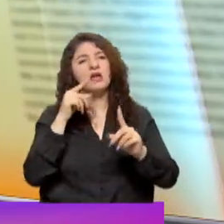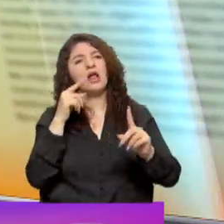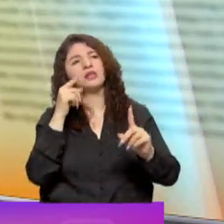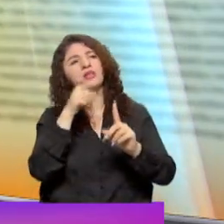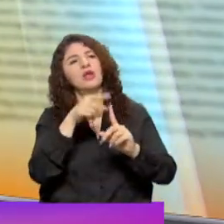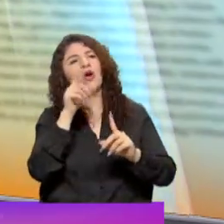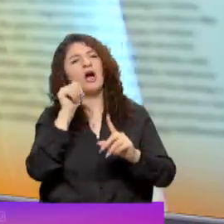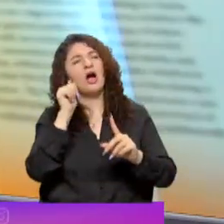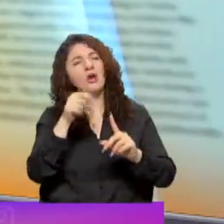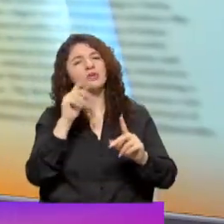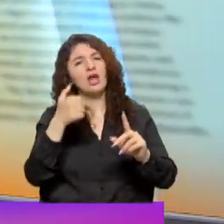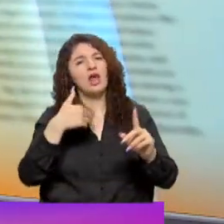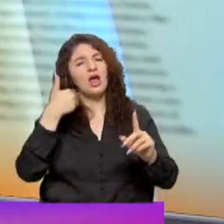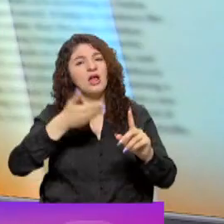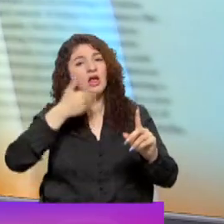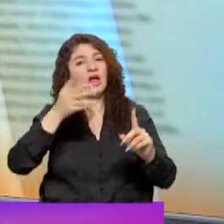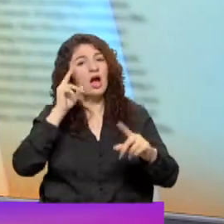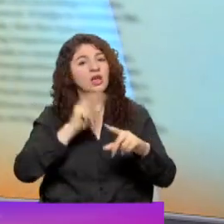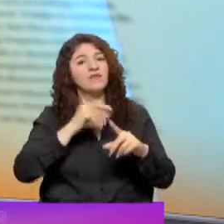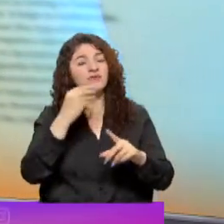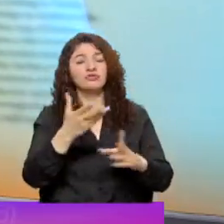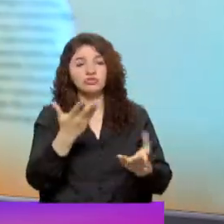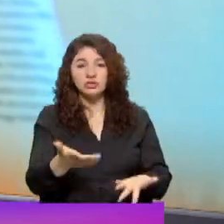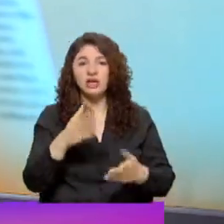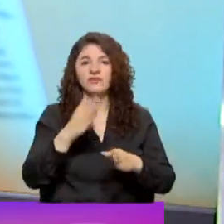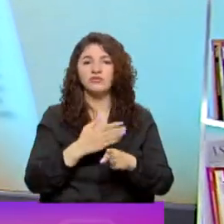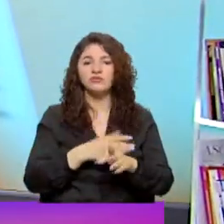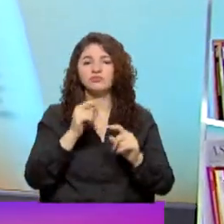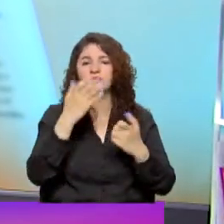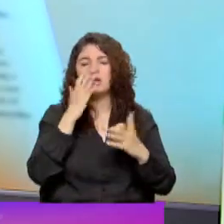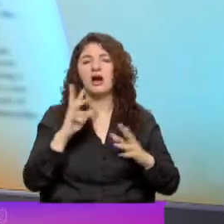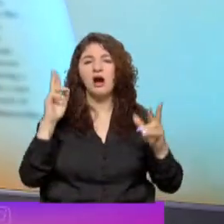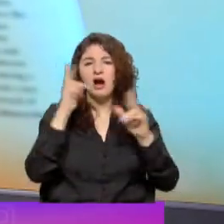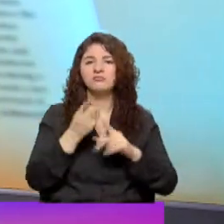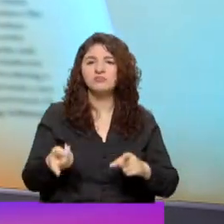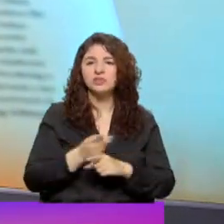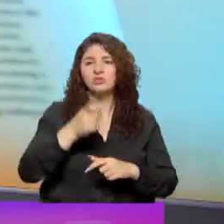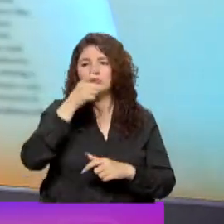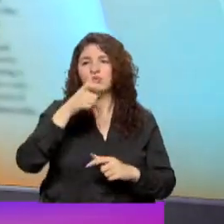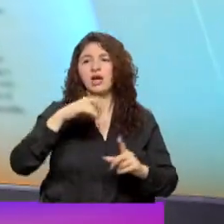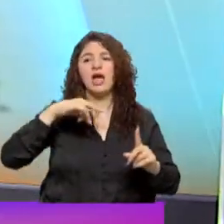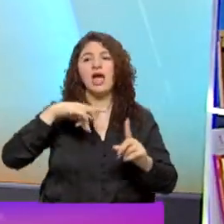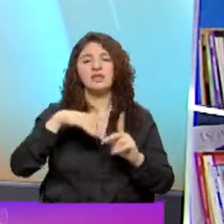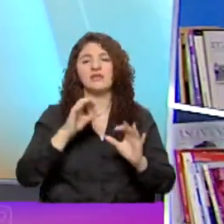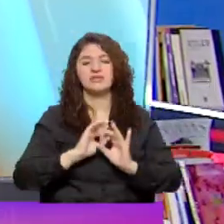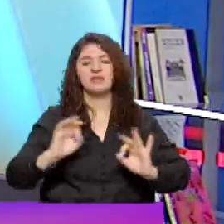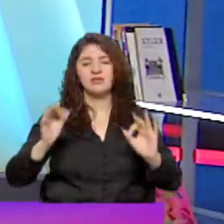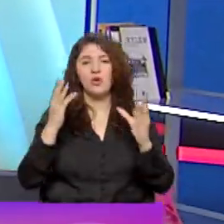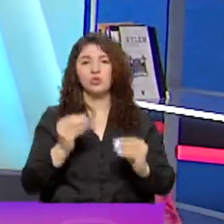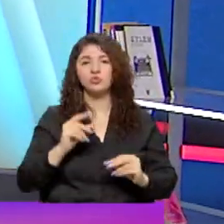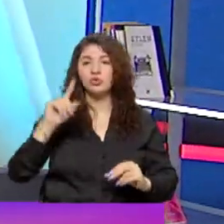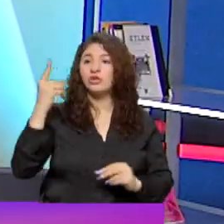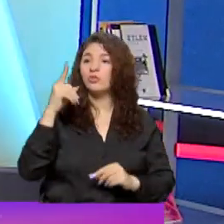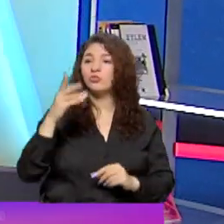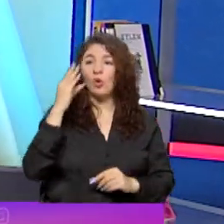değerleri her gün hatırlatıyoruz ki bu vatandaşı buradaki beklenti ve hayalleri ülkemizin hedefleri netleştirin